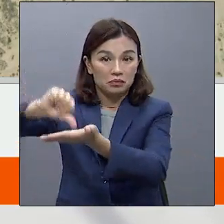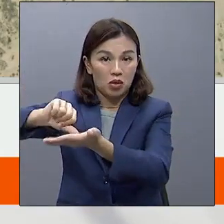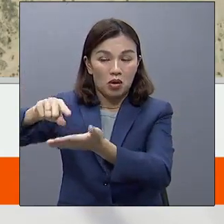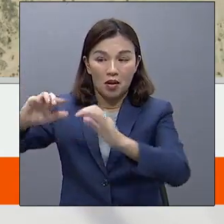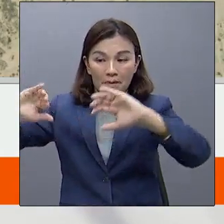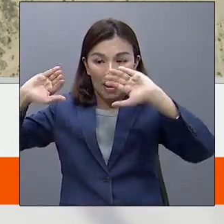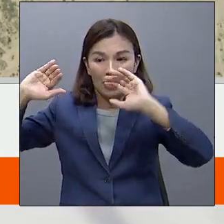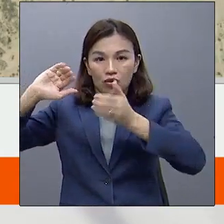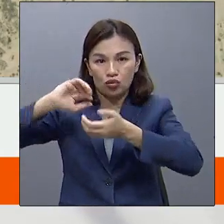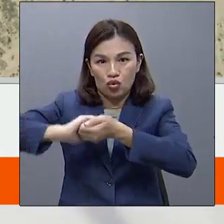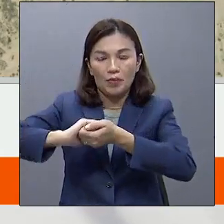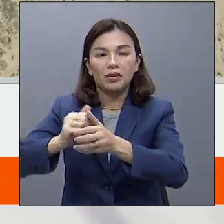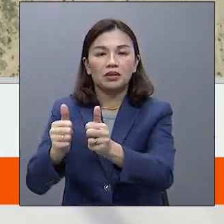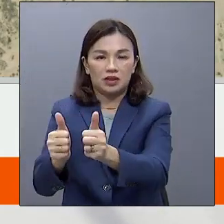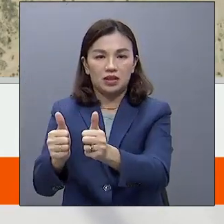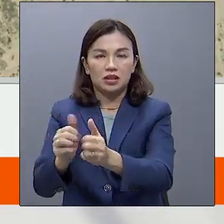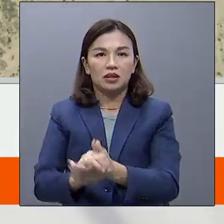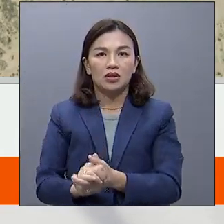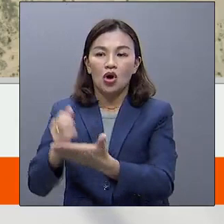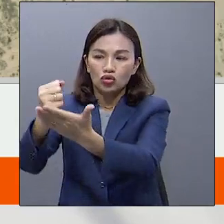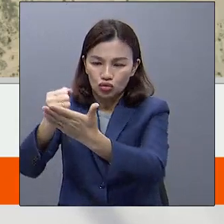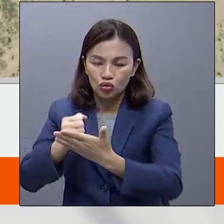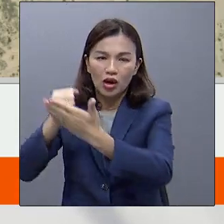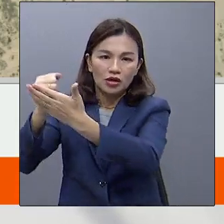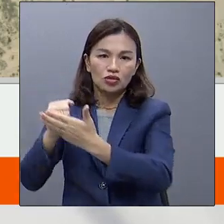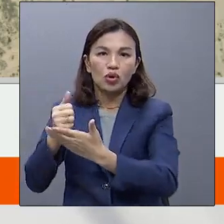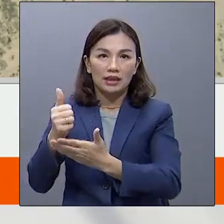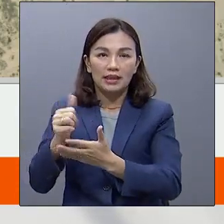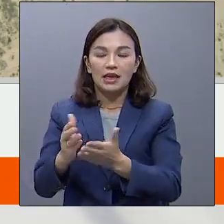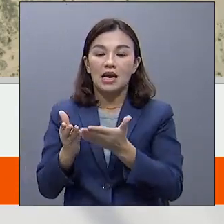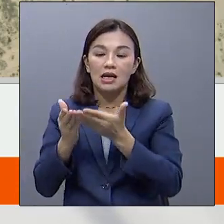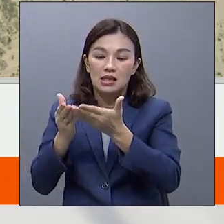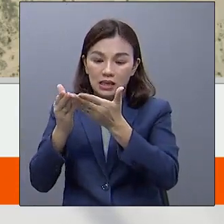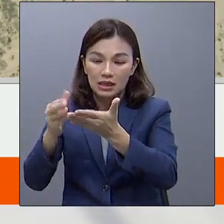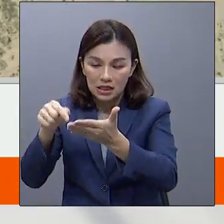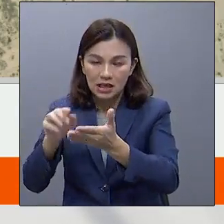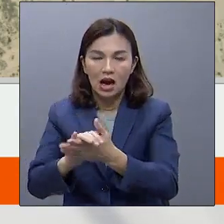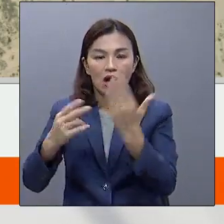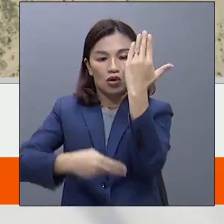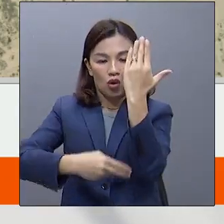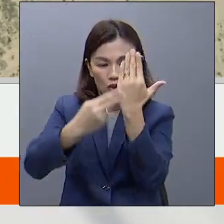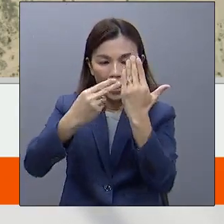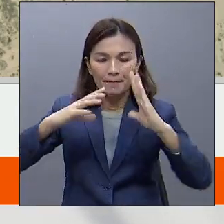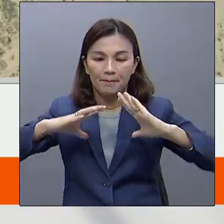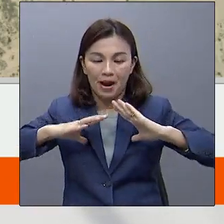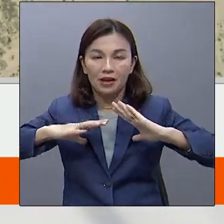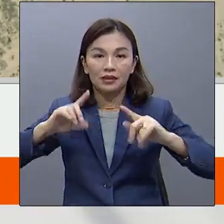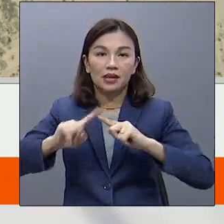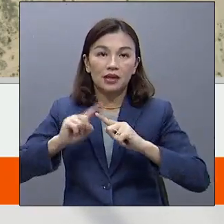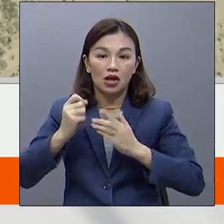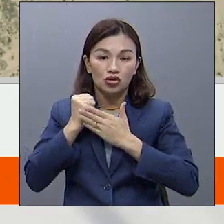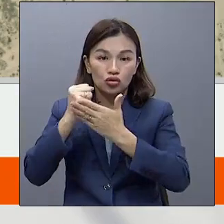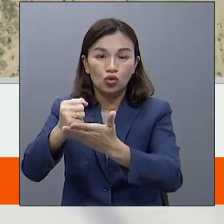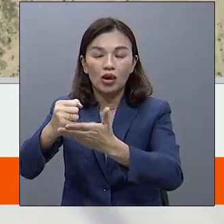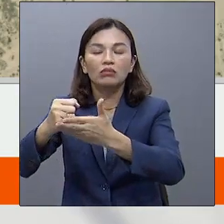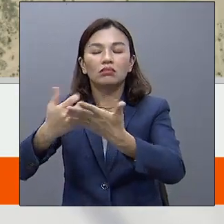ความร่วมมือกับเราด้วยดีนะฮะให้ความเอื้อเฟื้อนะครับจากเรือให้นะฮะจากตรงโรงแรมที่พักให้กับเอ่อของคนของเรา